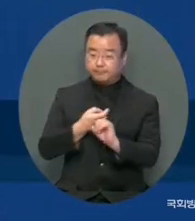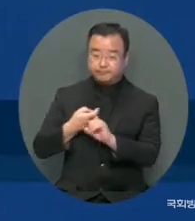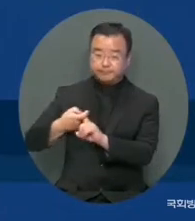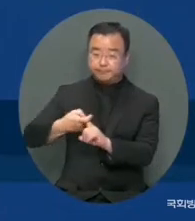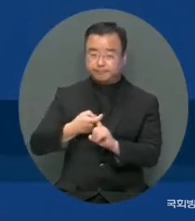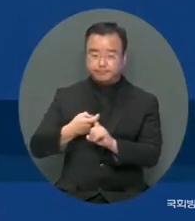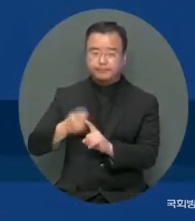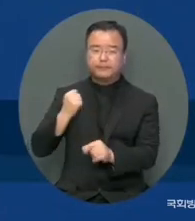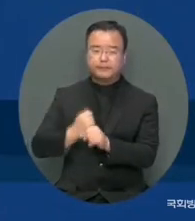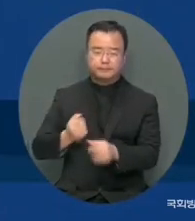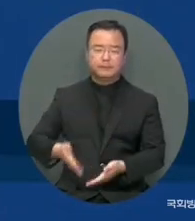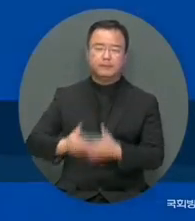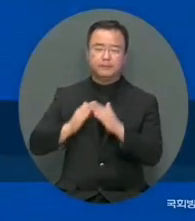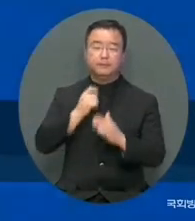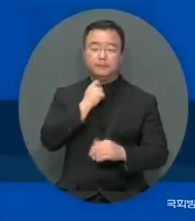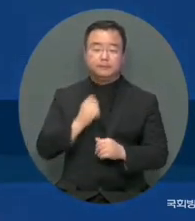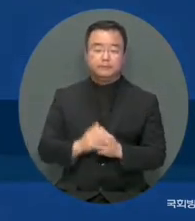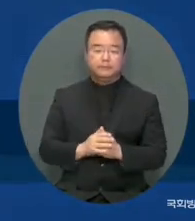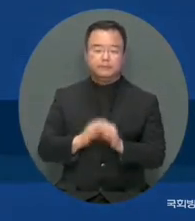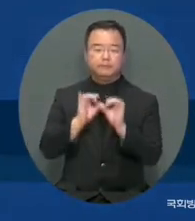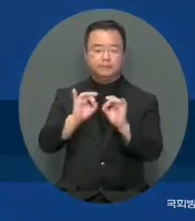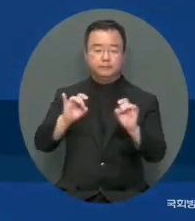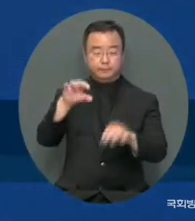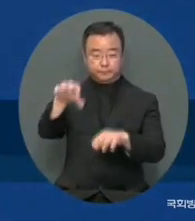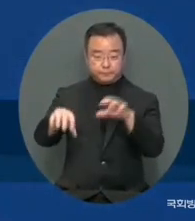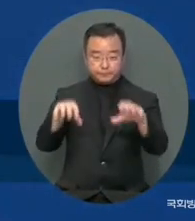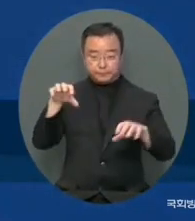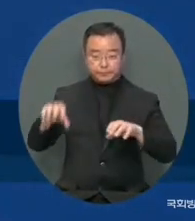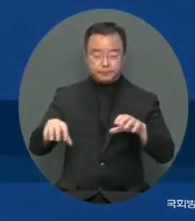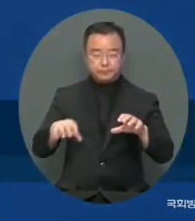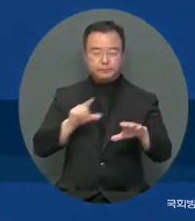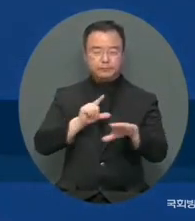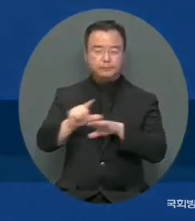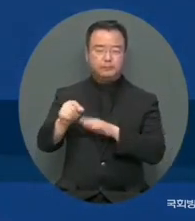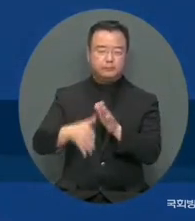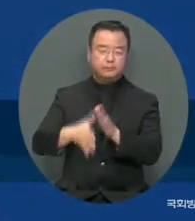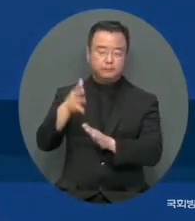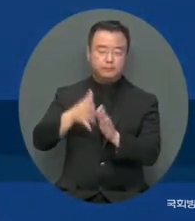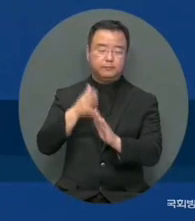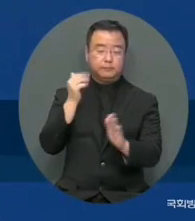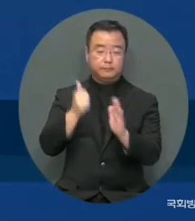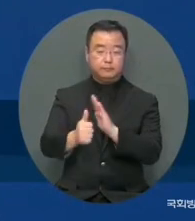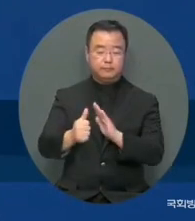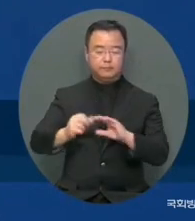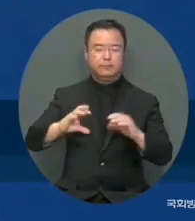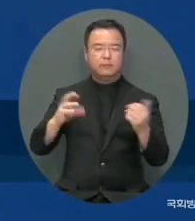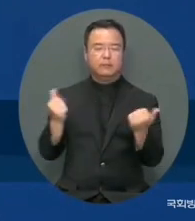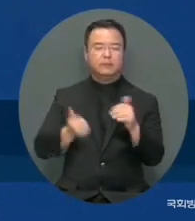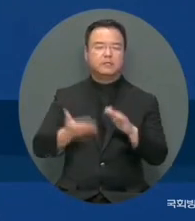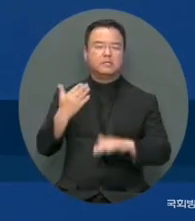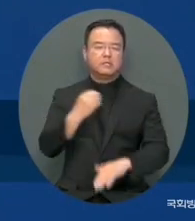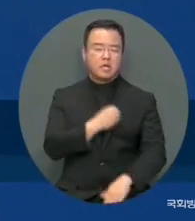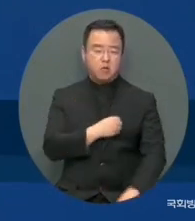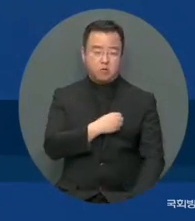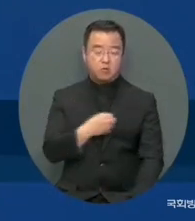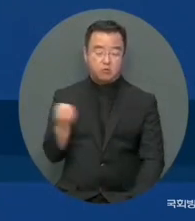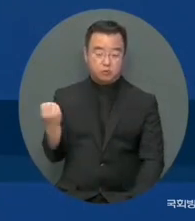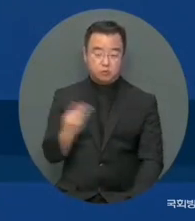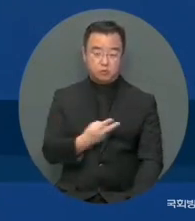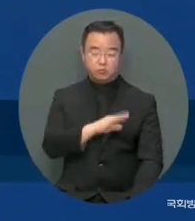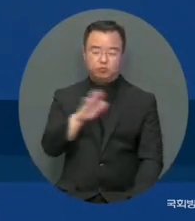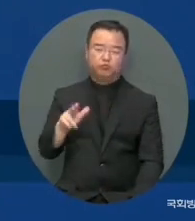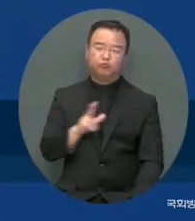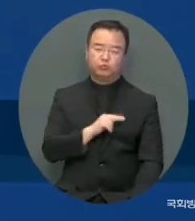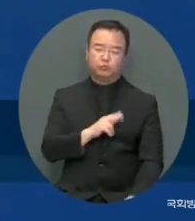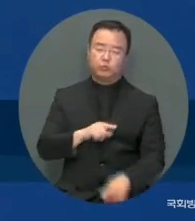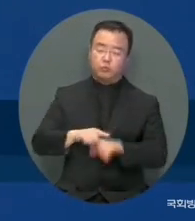나서겠습니다. 미국 각 주와 지방도시를 대표하는 상원 의원들과 우리 의원들이